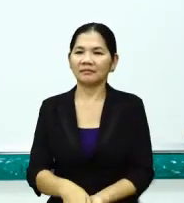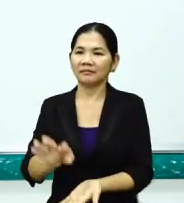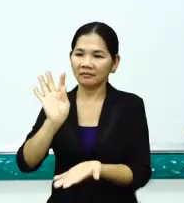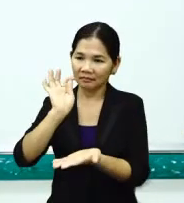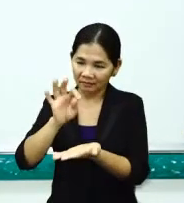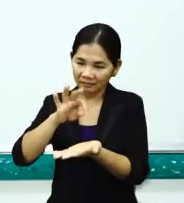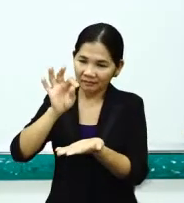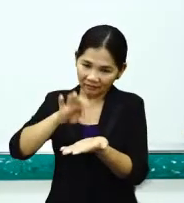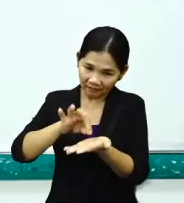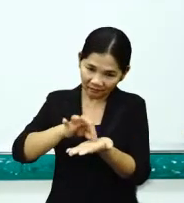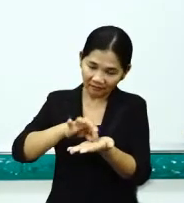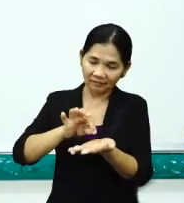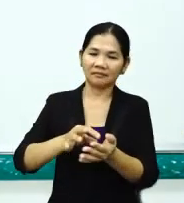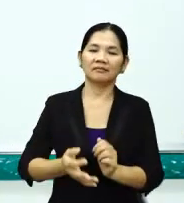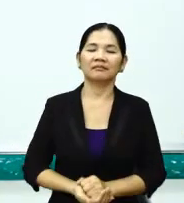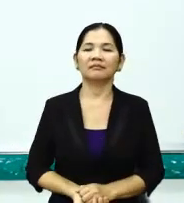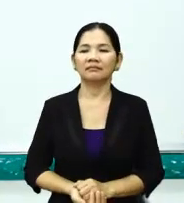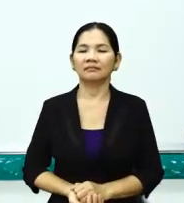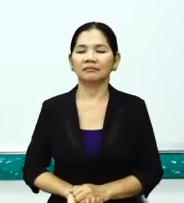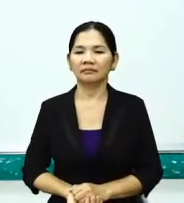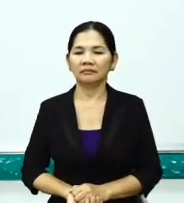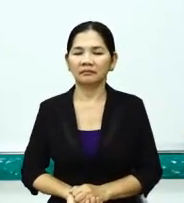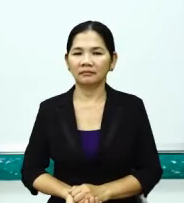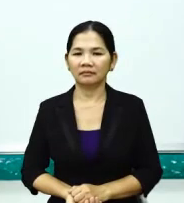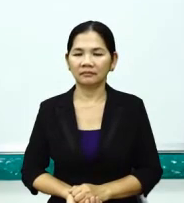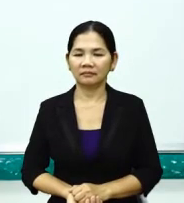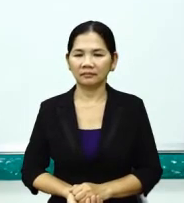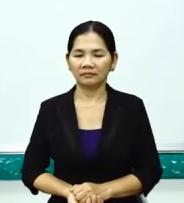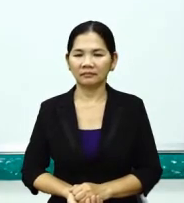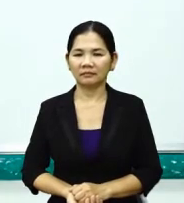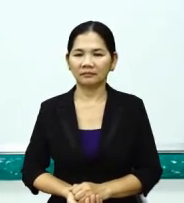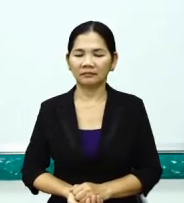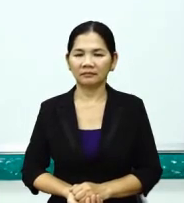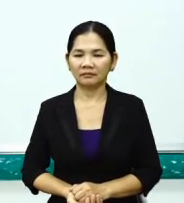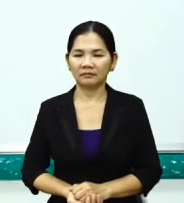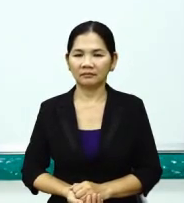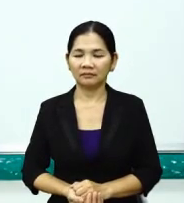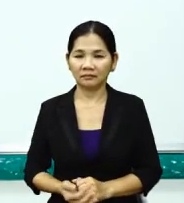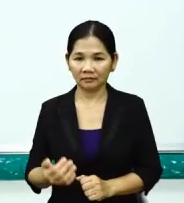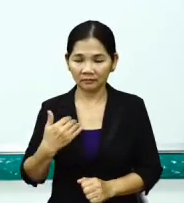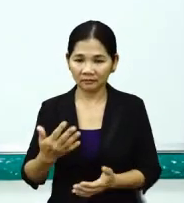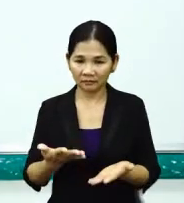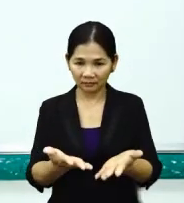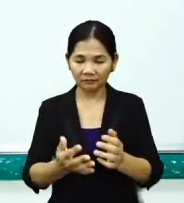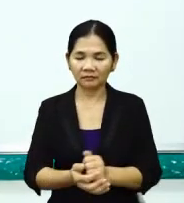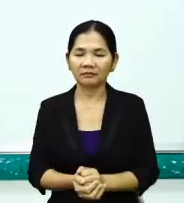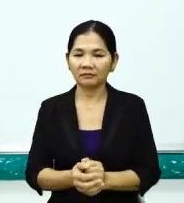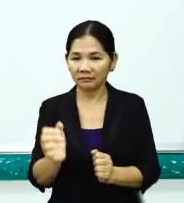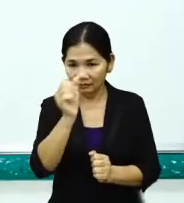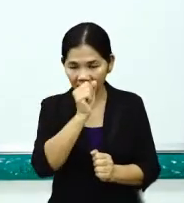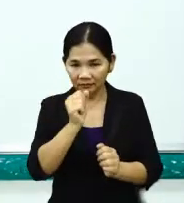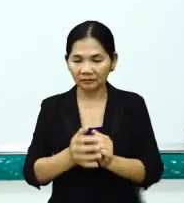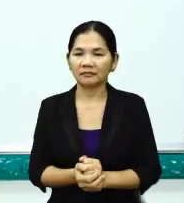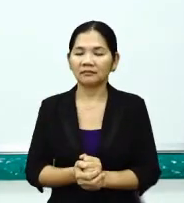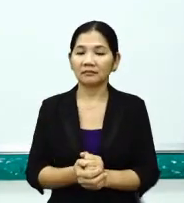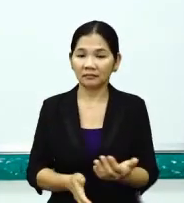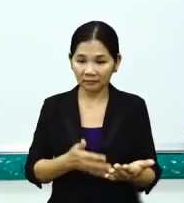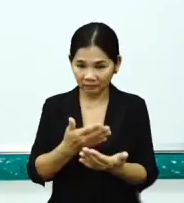ơi ơi chạp xì sơ chà mấy nhà khu chơi riêng là con cho rung chơi riêng mùi nè khu ta